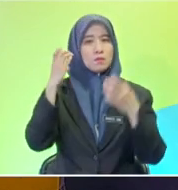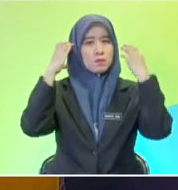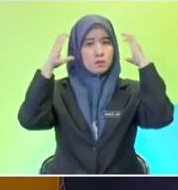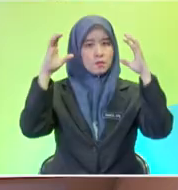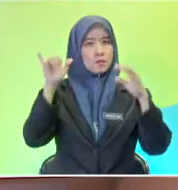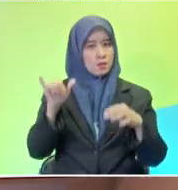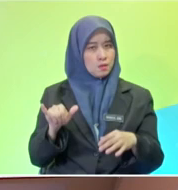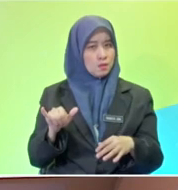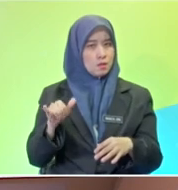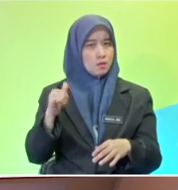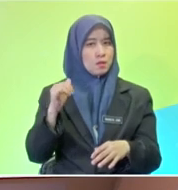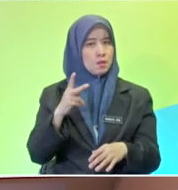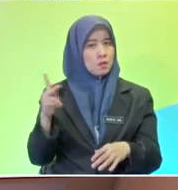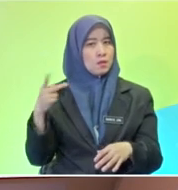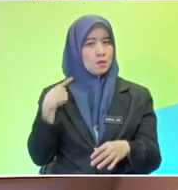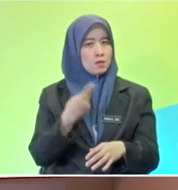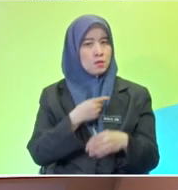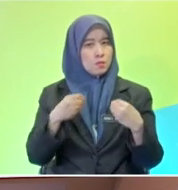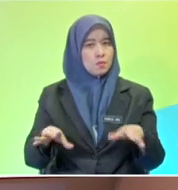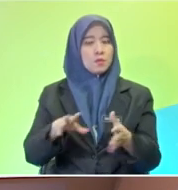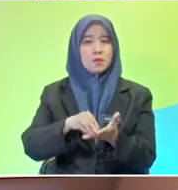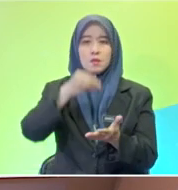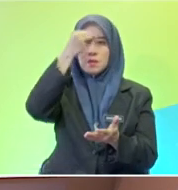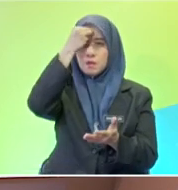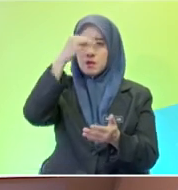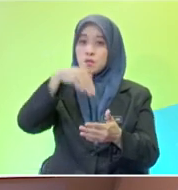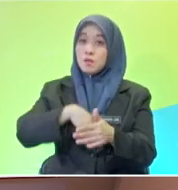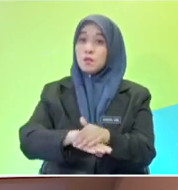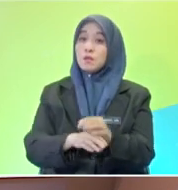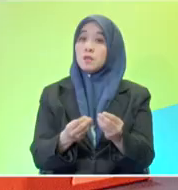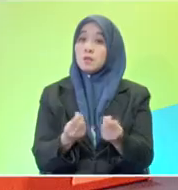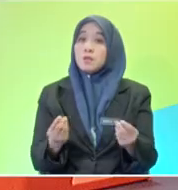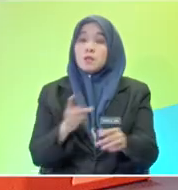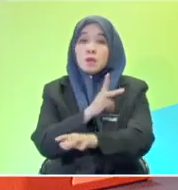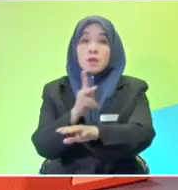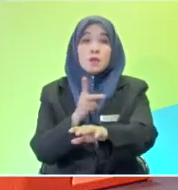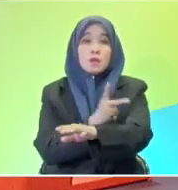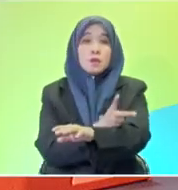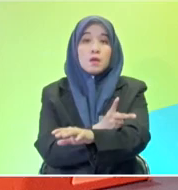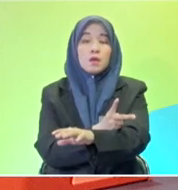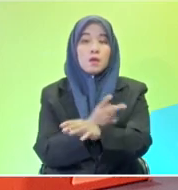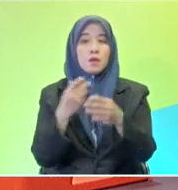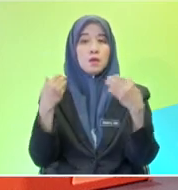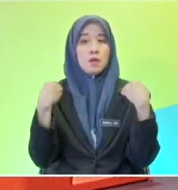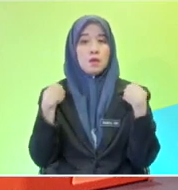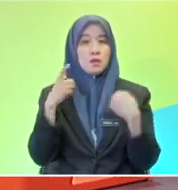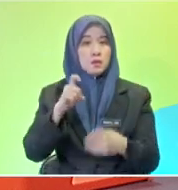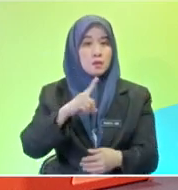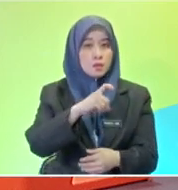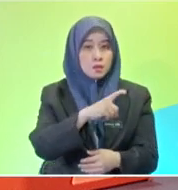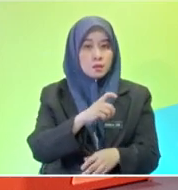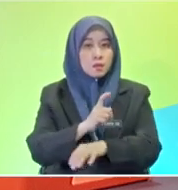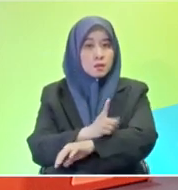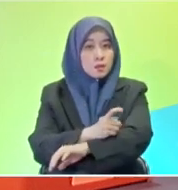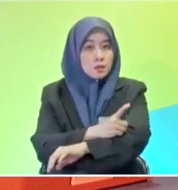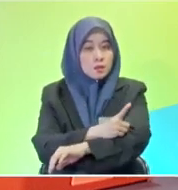dah belajar dalam tanah kebun ada cacing, cengkiri. Ingat tak? Banyak lagi, cikgu. Ya, betul.